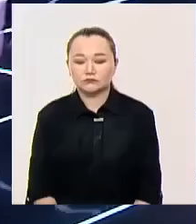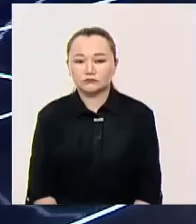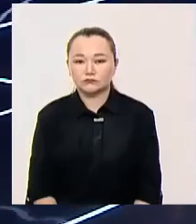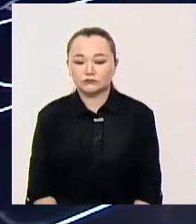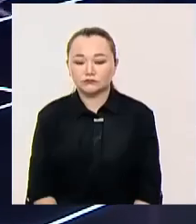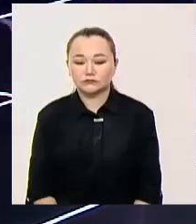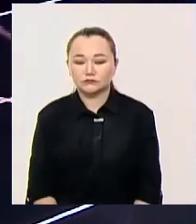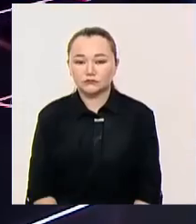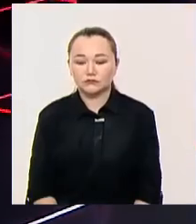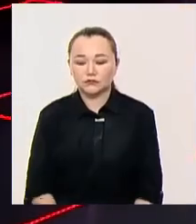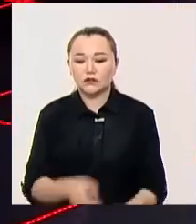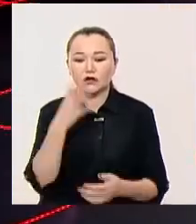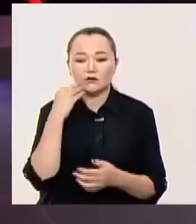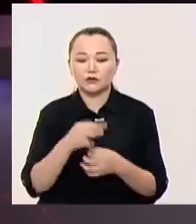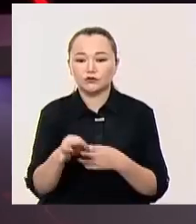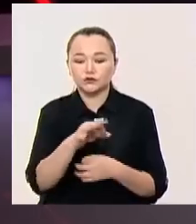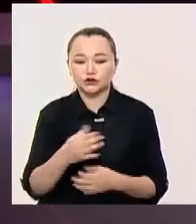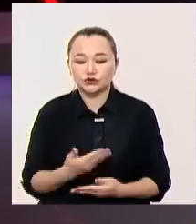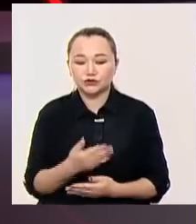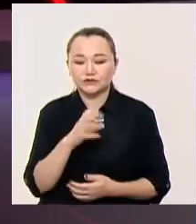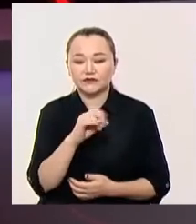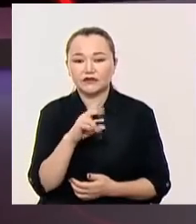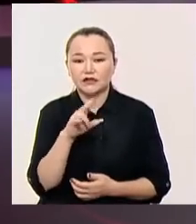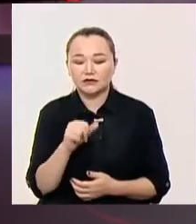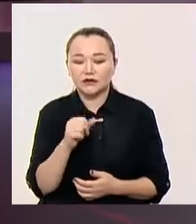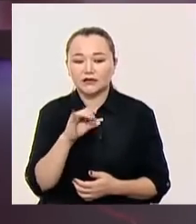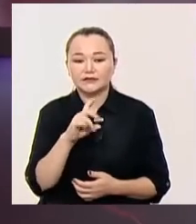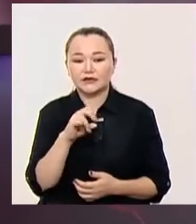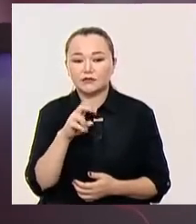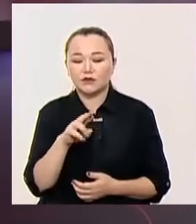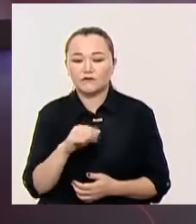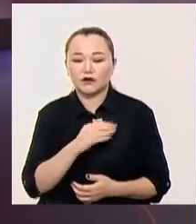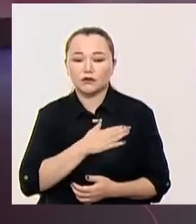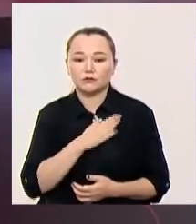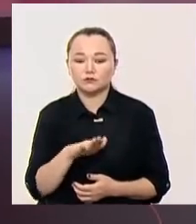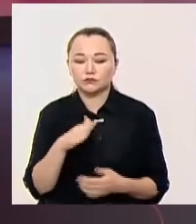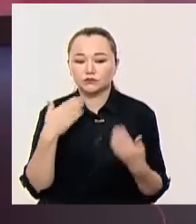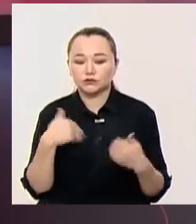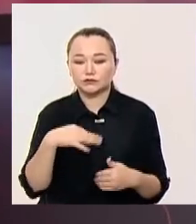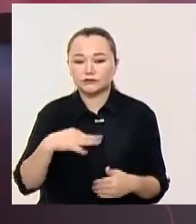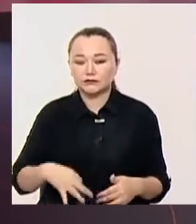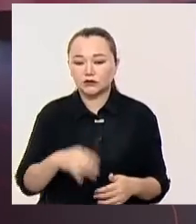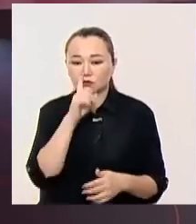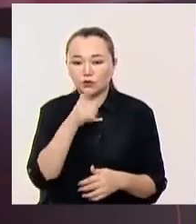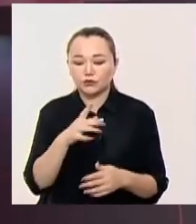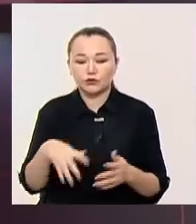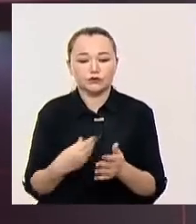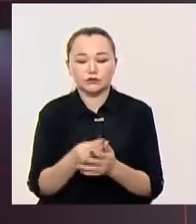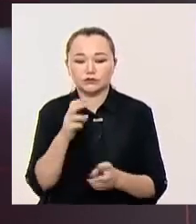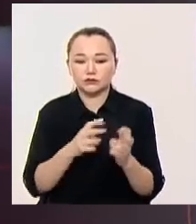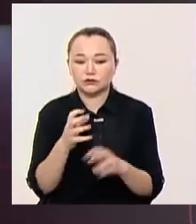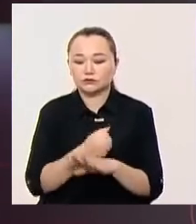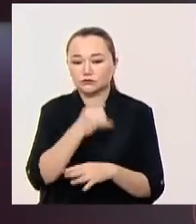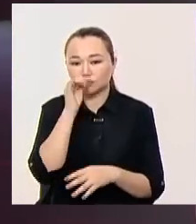Түркия. Алматы облысының тұрғыны Светлана Еслямова қайтыс болған ұлының мүрдесін бір жарым жылдан бері таба алмай жүр.